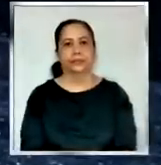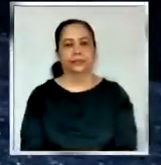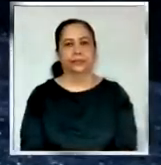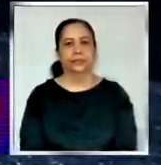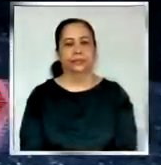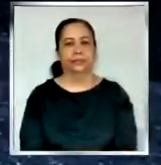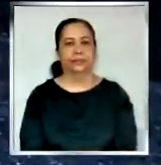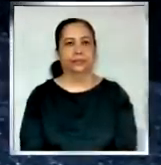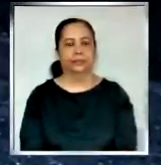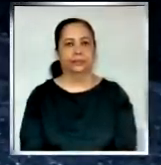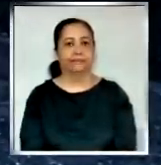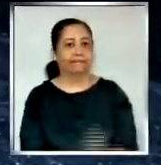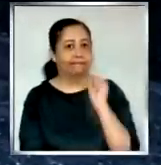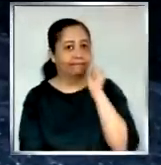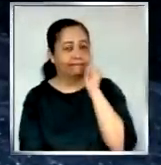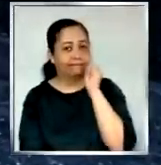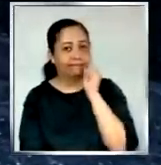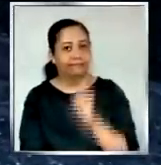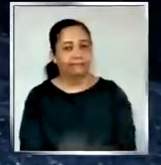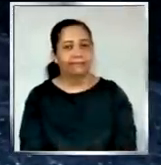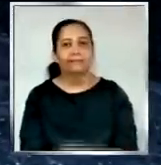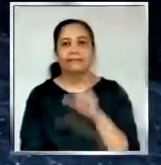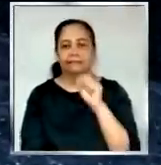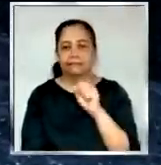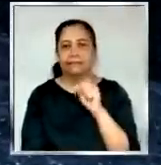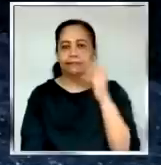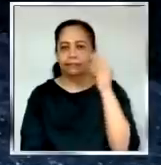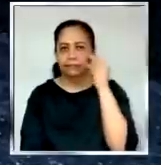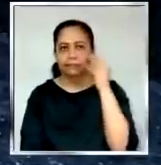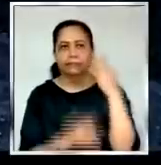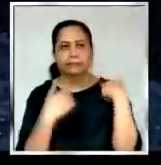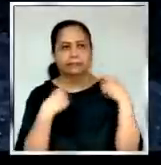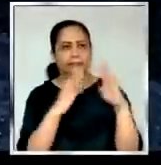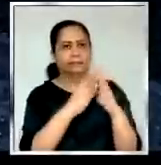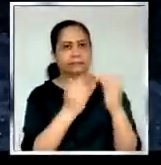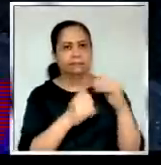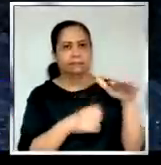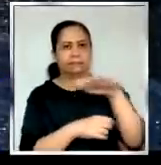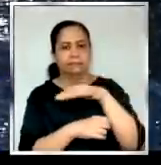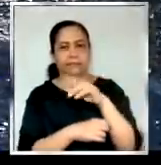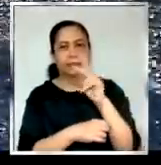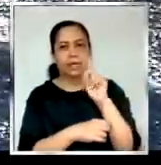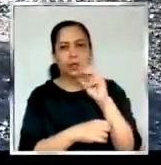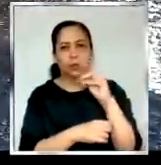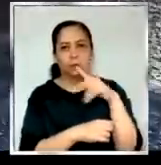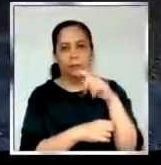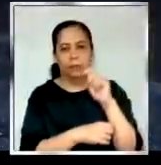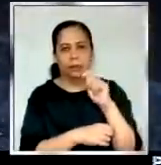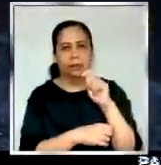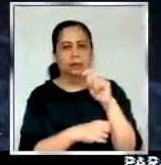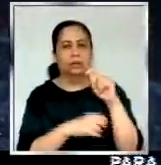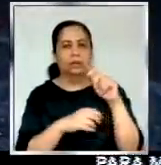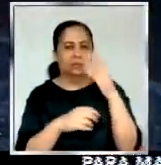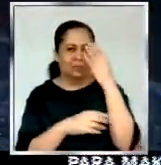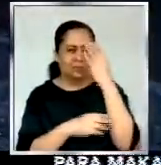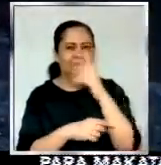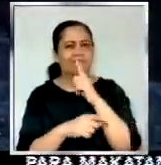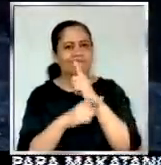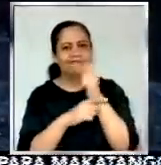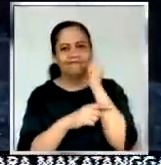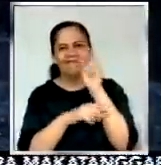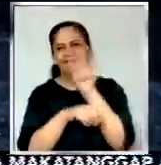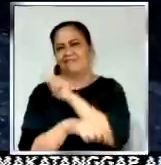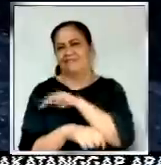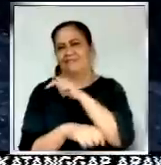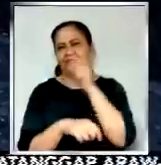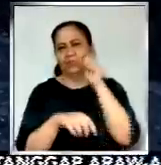Sandra? Yes, Mike, may mga barangay nga dito sa Kalumpit, Bulacan na sadyang bahain. At ang iba dyan, Mike, ay ilang buwan